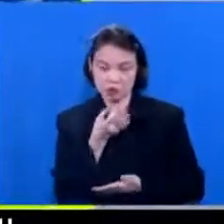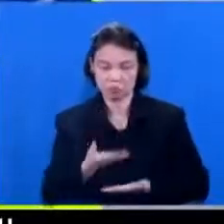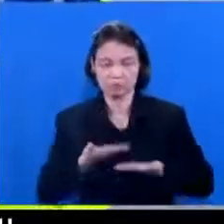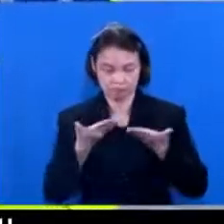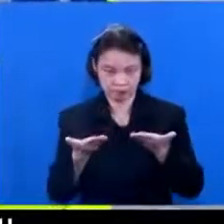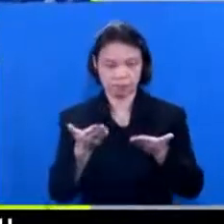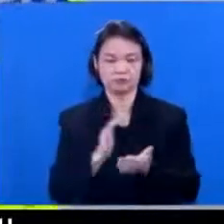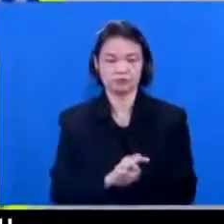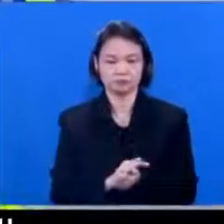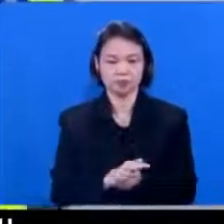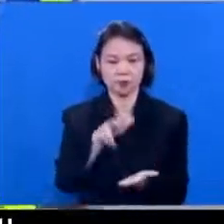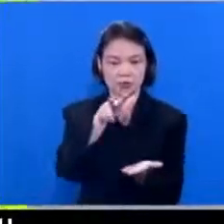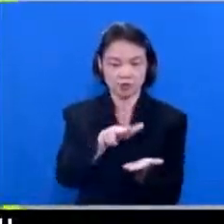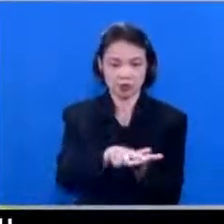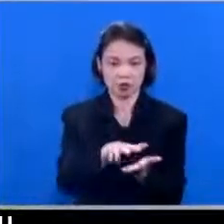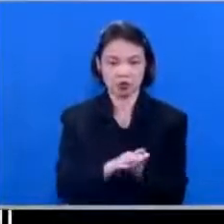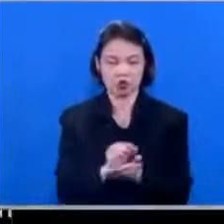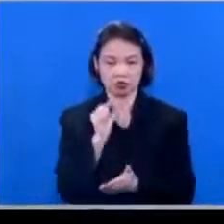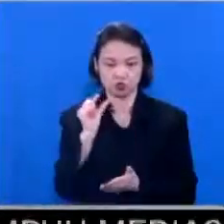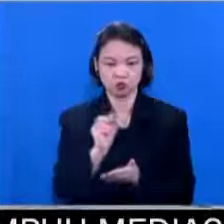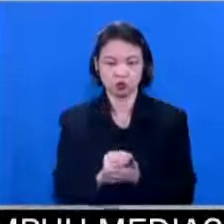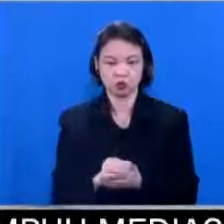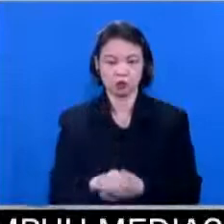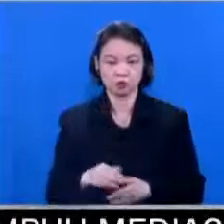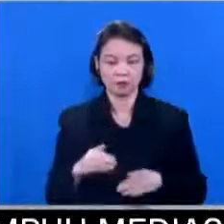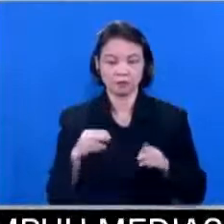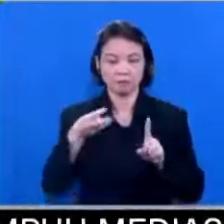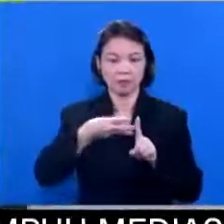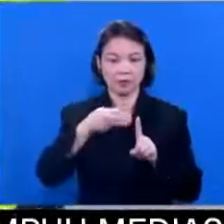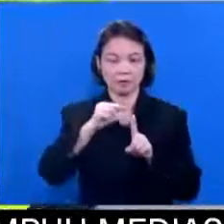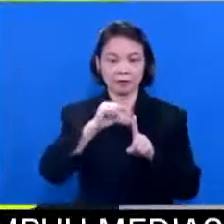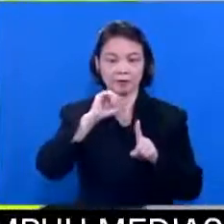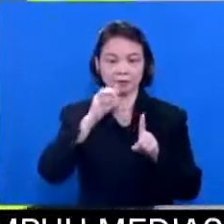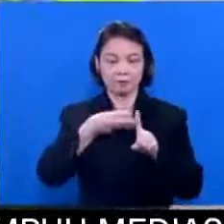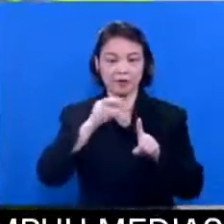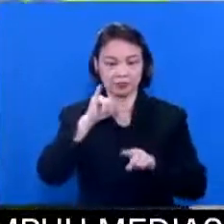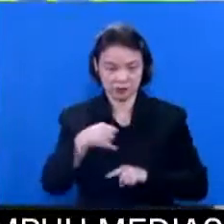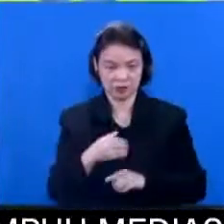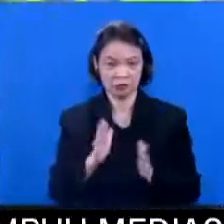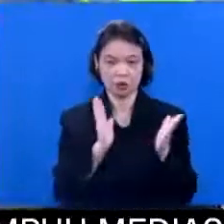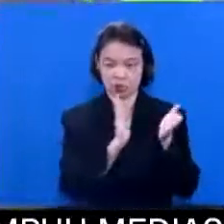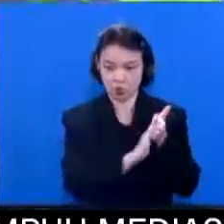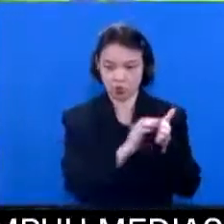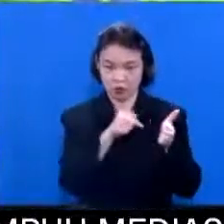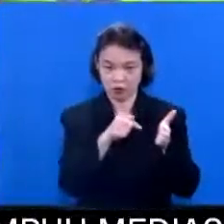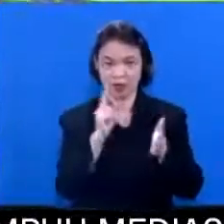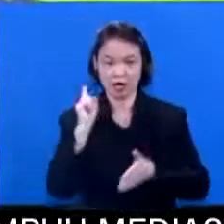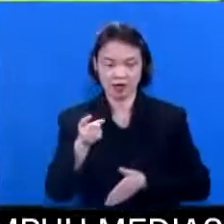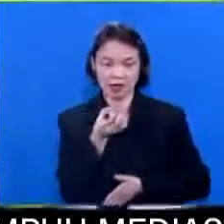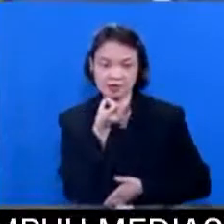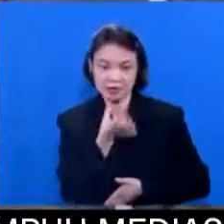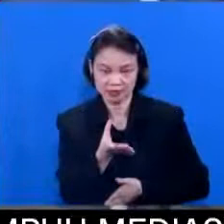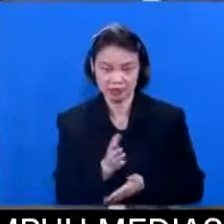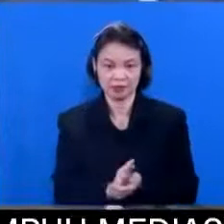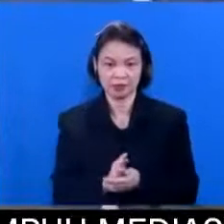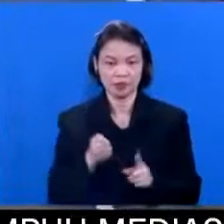ke Badan Pengelola Transportasi Jabodetabek, BPTJ, yang diberikan stiker ini hanyalah yang berizin. Karena kalau berizin dia harus